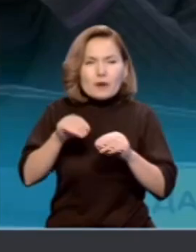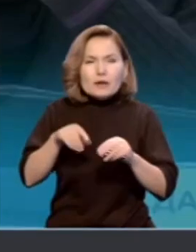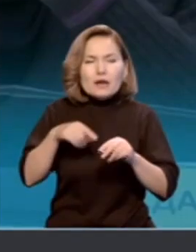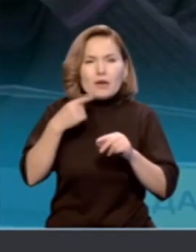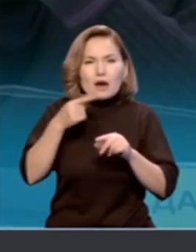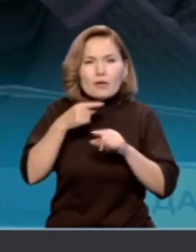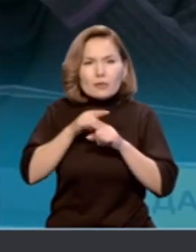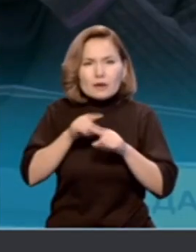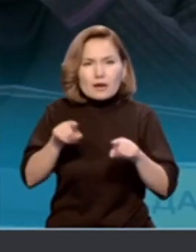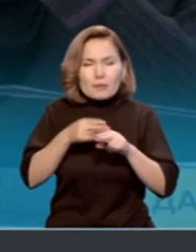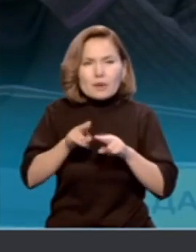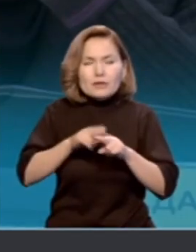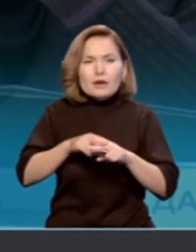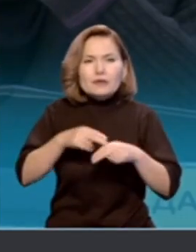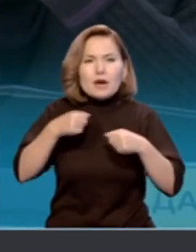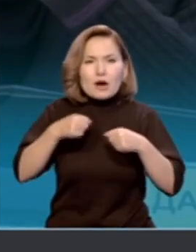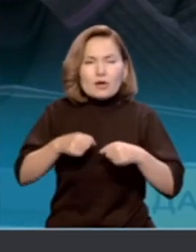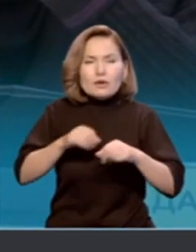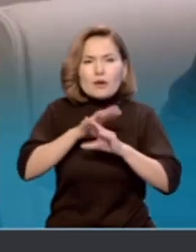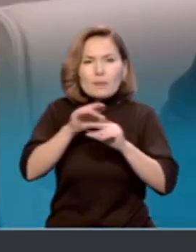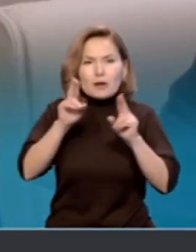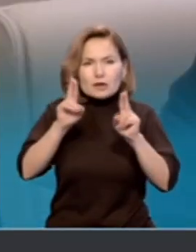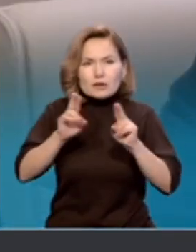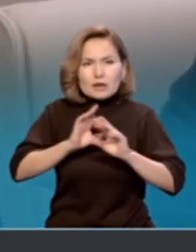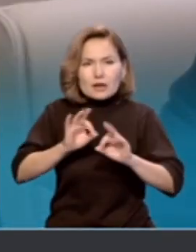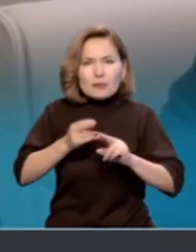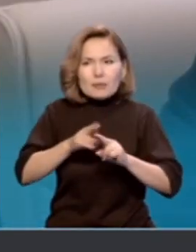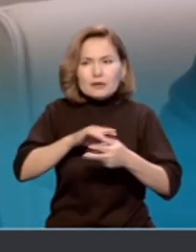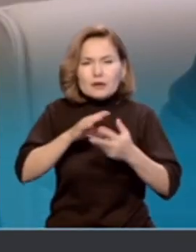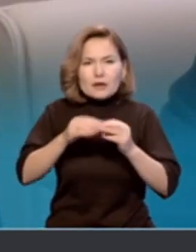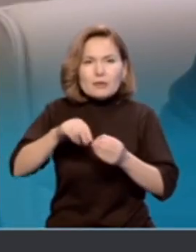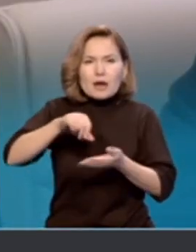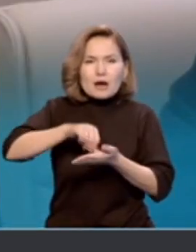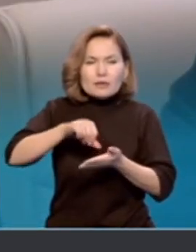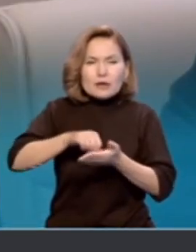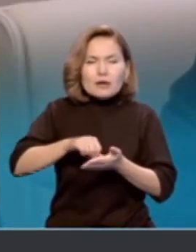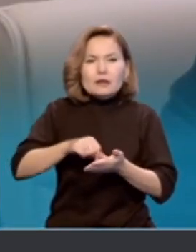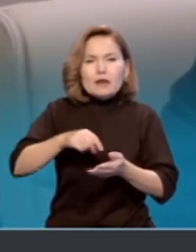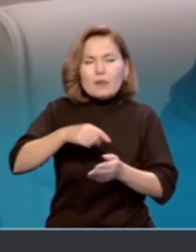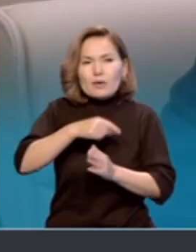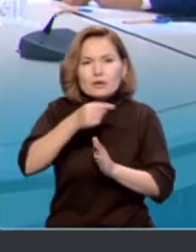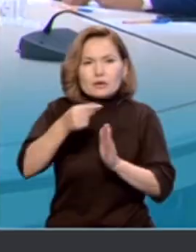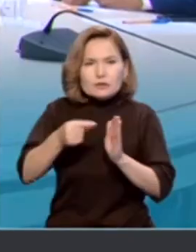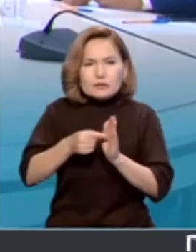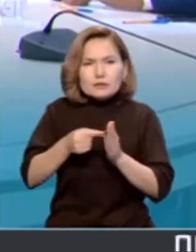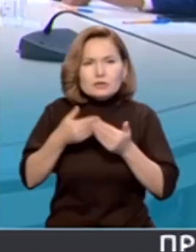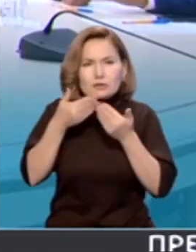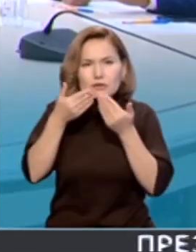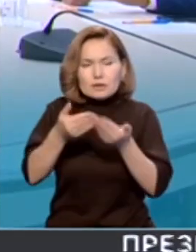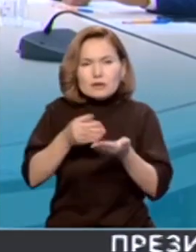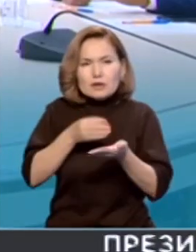шығару және таратудың құқықтық шарттарымен таныстырды. Соңынан қатысушылардың сұрақтарына жауап берді.